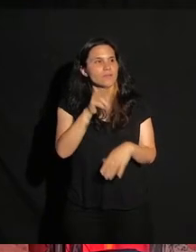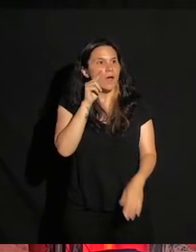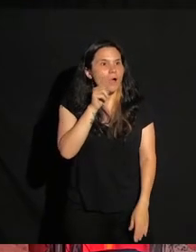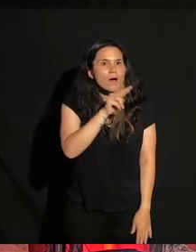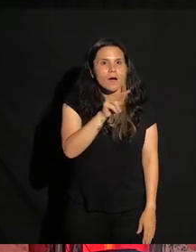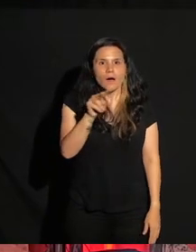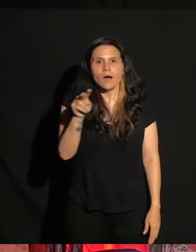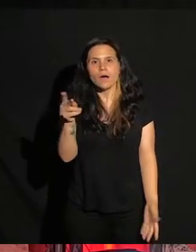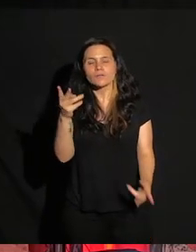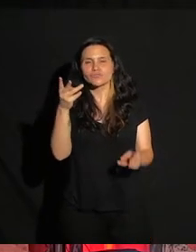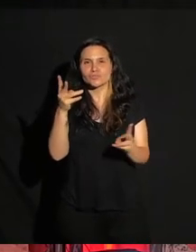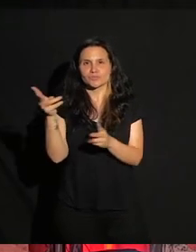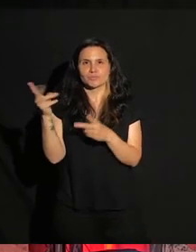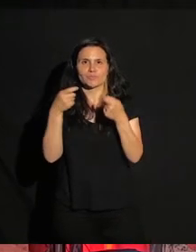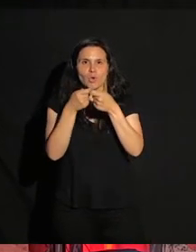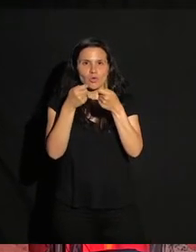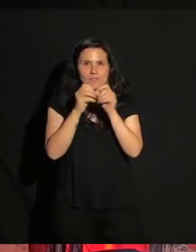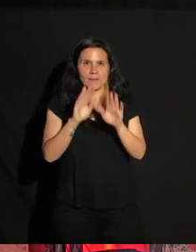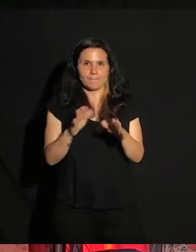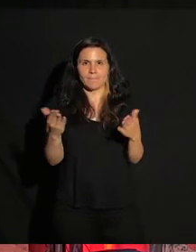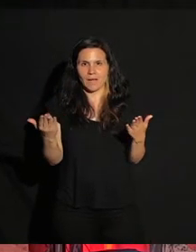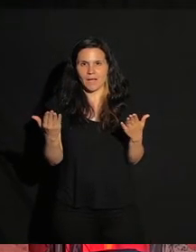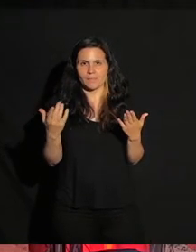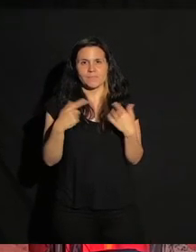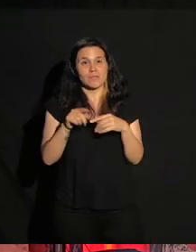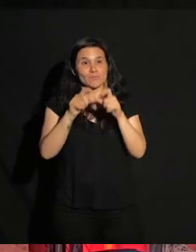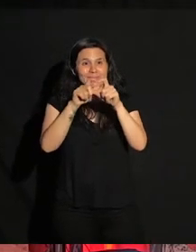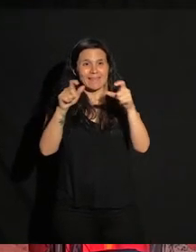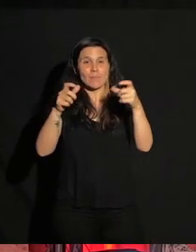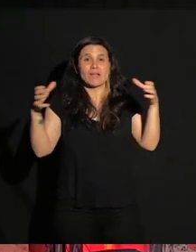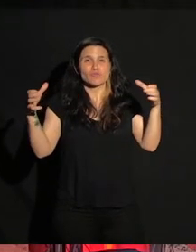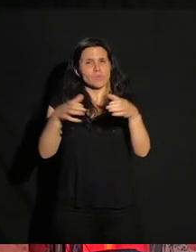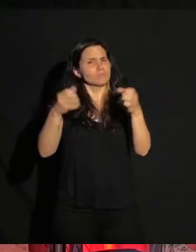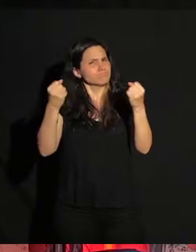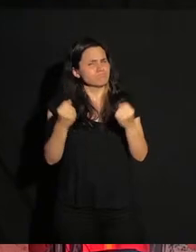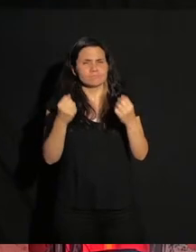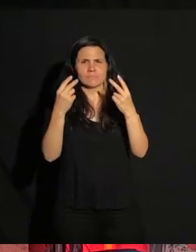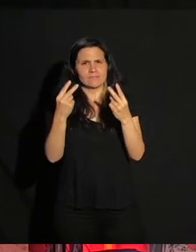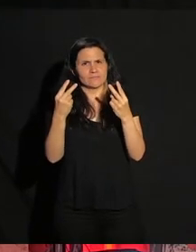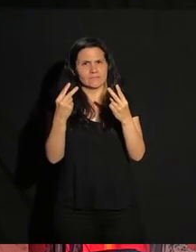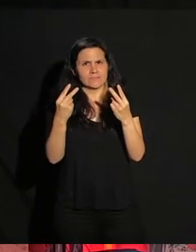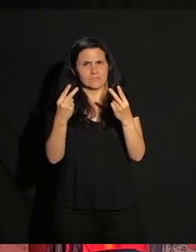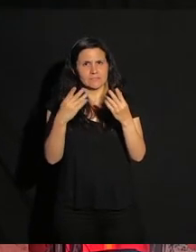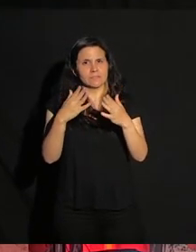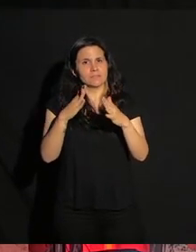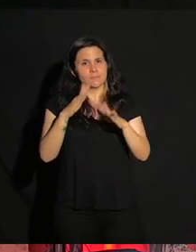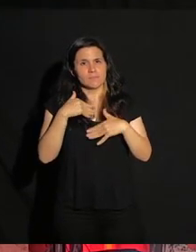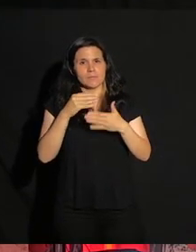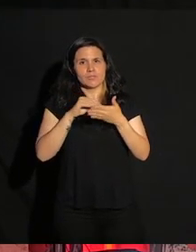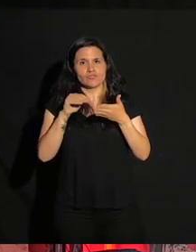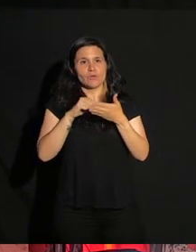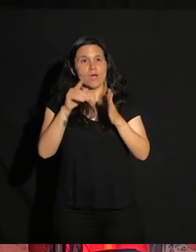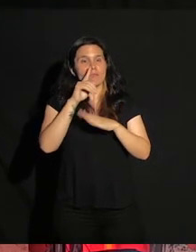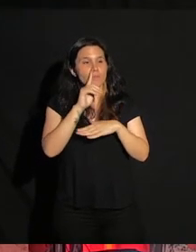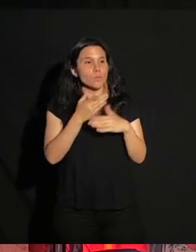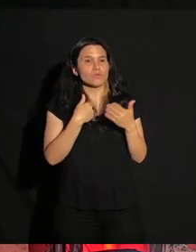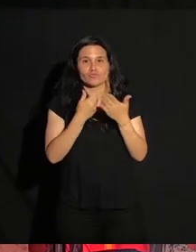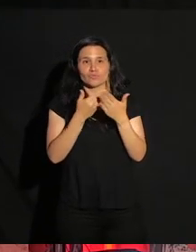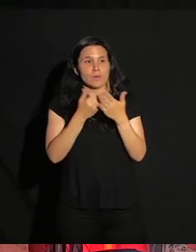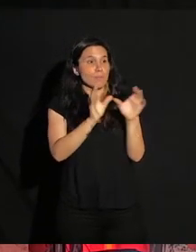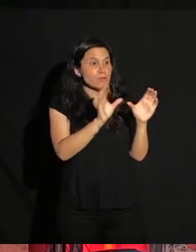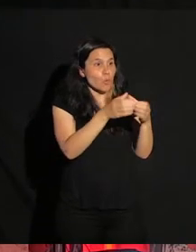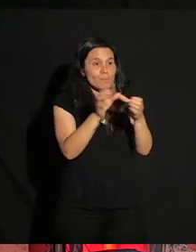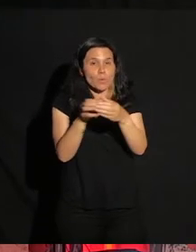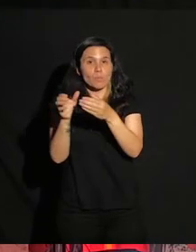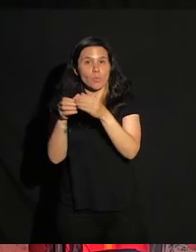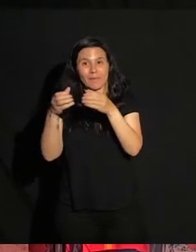sehen. Also zusammen ist ein ganz wichtiges Thema, auch für uns an der Ilmasi-Schule, nicht nur immer nach Kohorten getrennt zu sein, sondern was kann man